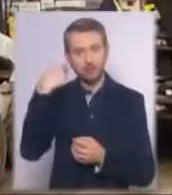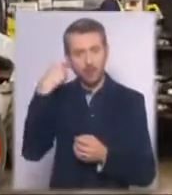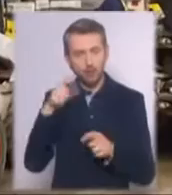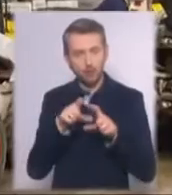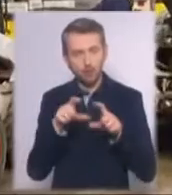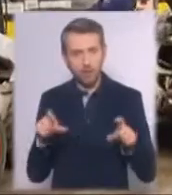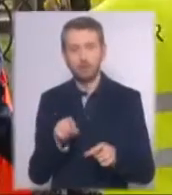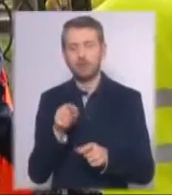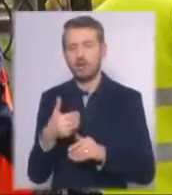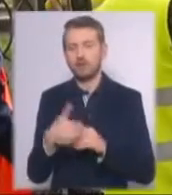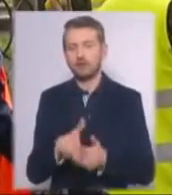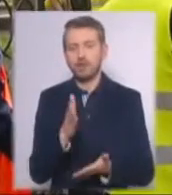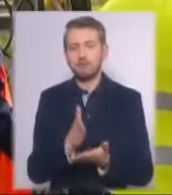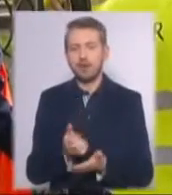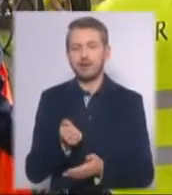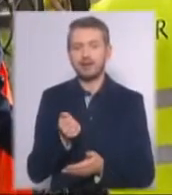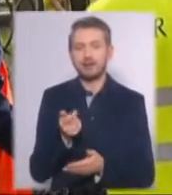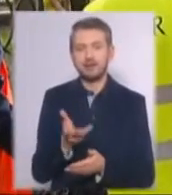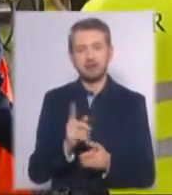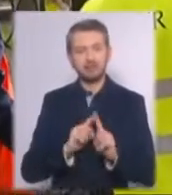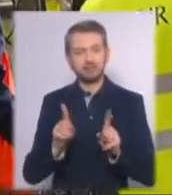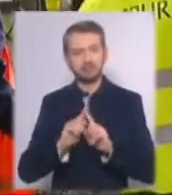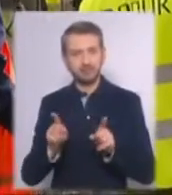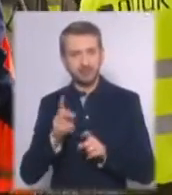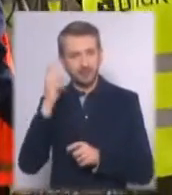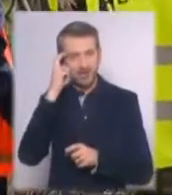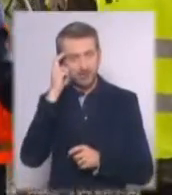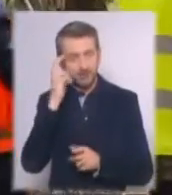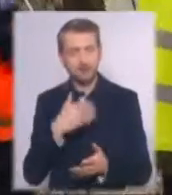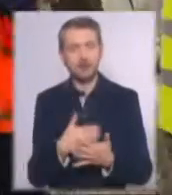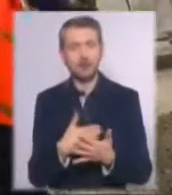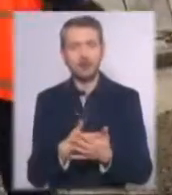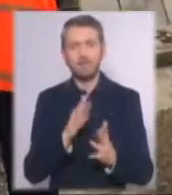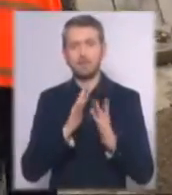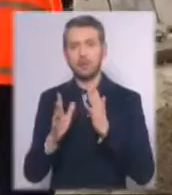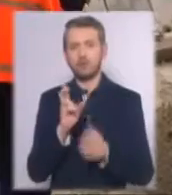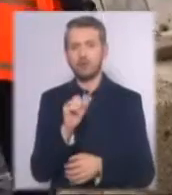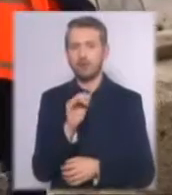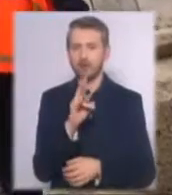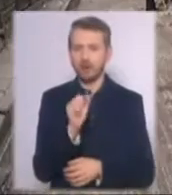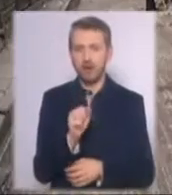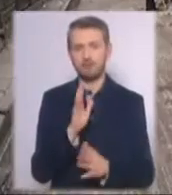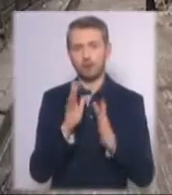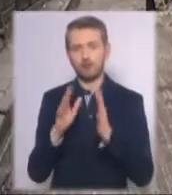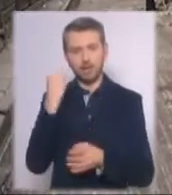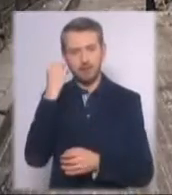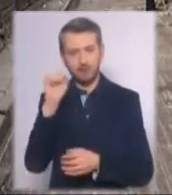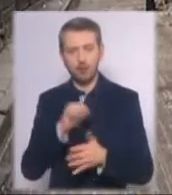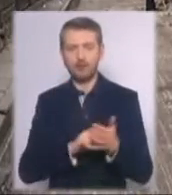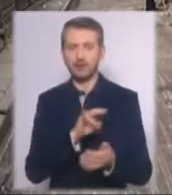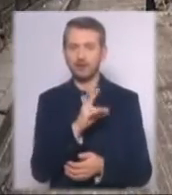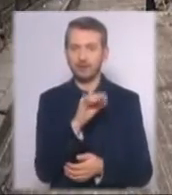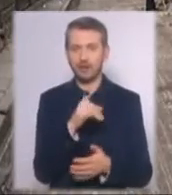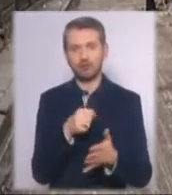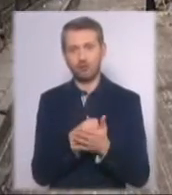компанію. Вона уже має кілька кулінарних шедеврів у столиці. Зокрема, проспекти Бажана і Перемоги від Нивок до виїзду